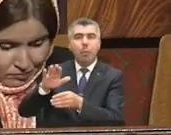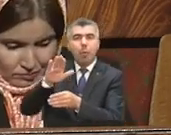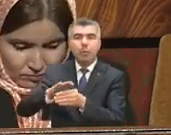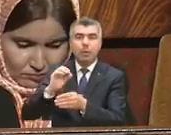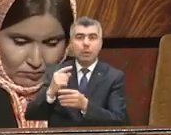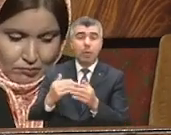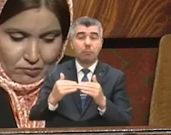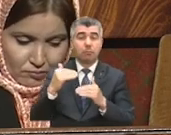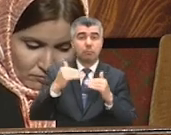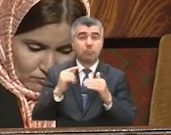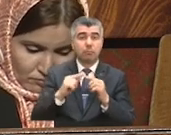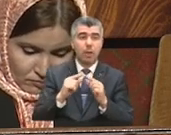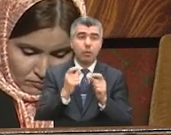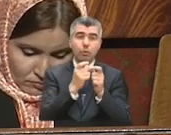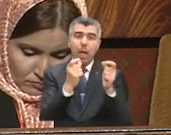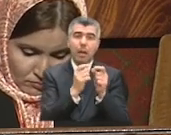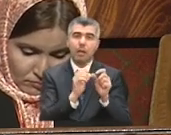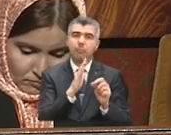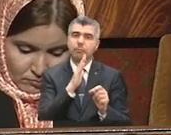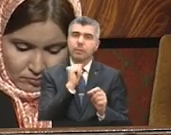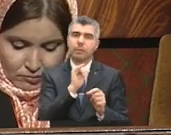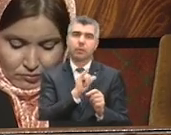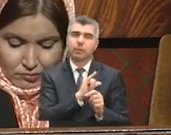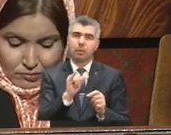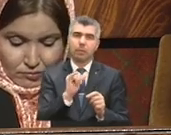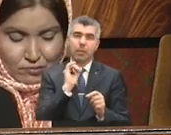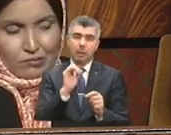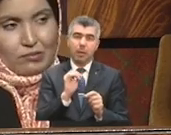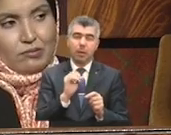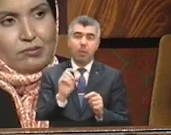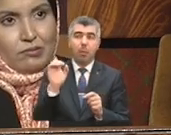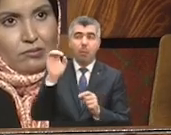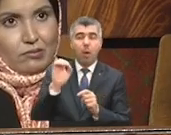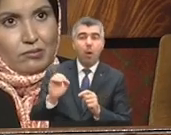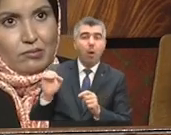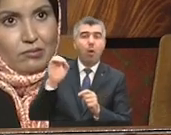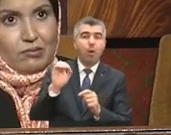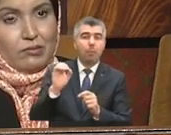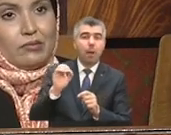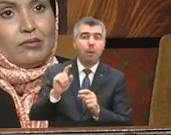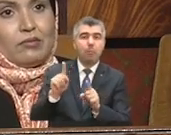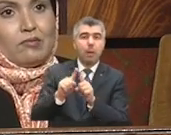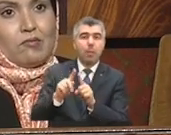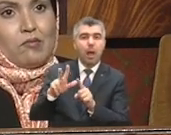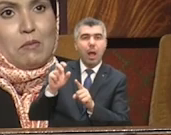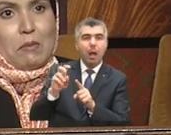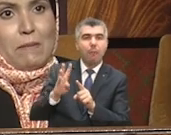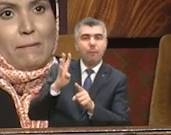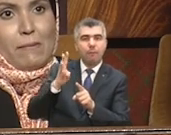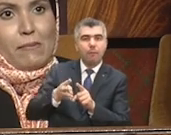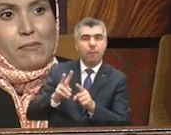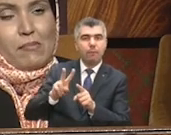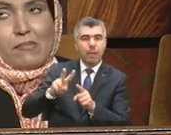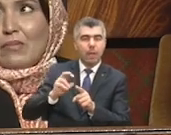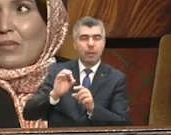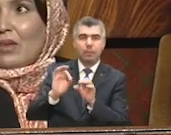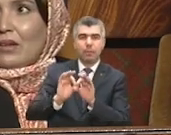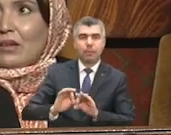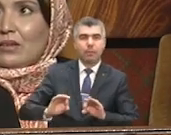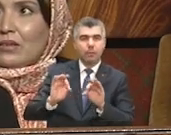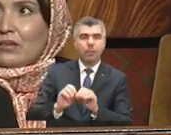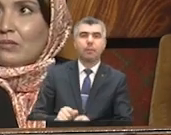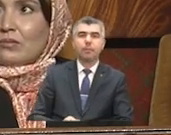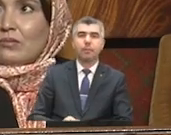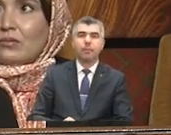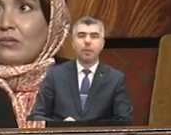طريق مكاتب دراسات وخاصه الاجنبيه التي تعتبر بعيده عن الواقع. كما يتعين عن تقديرنا